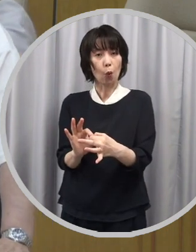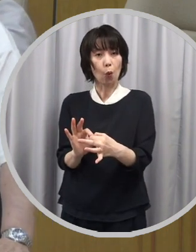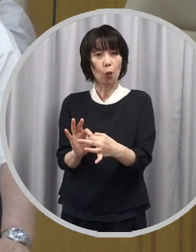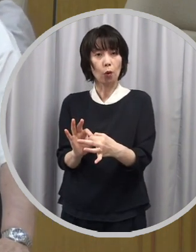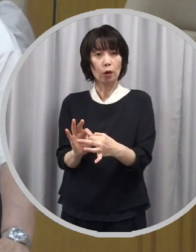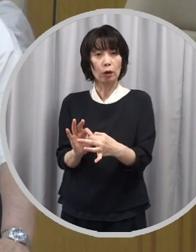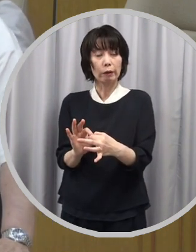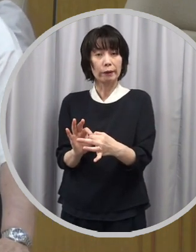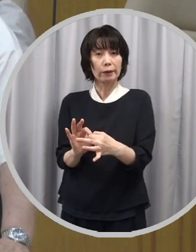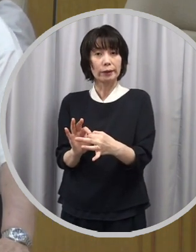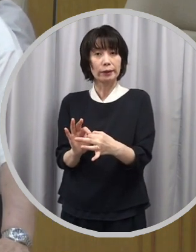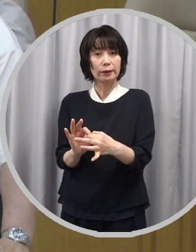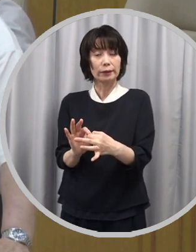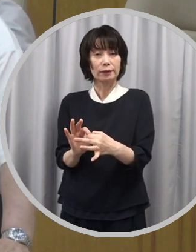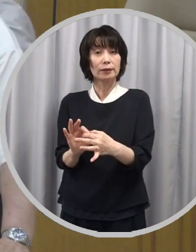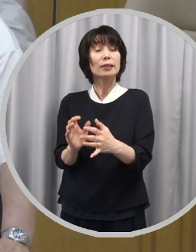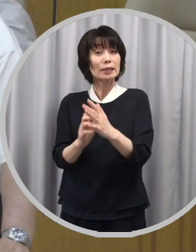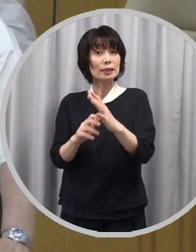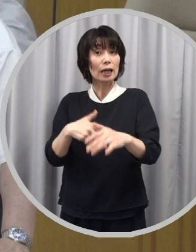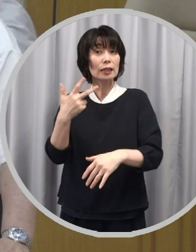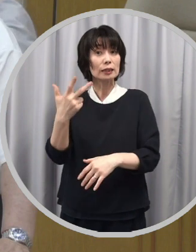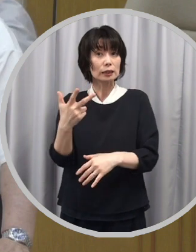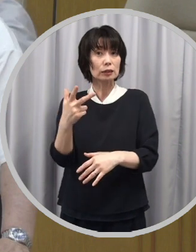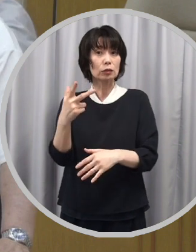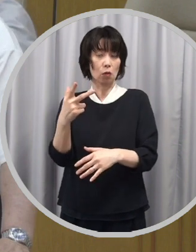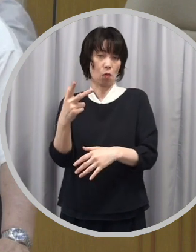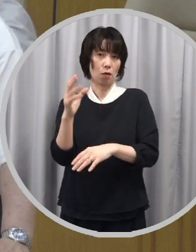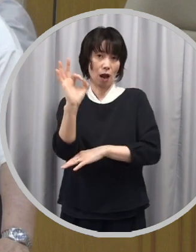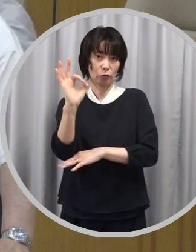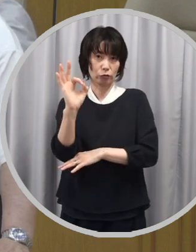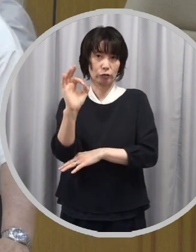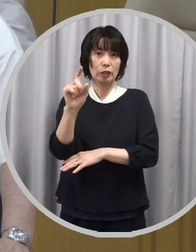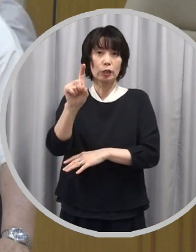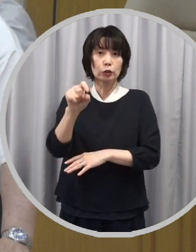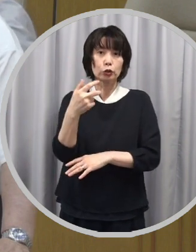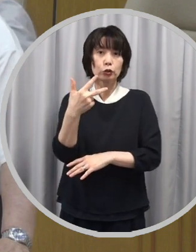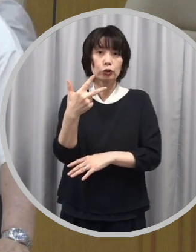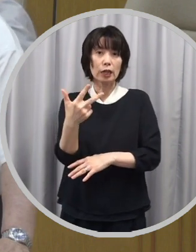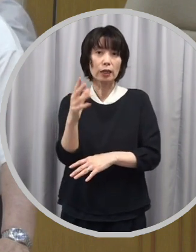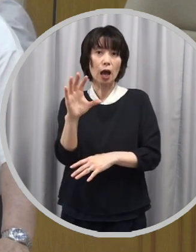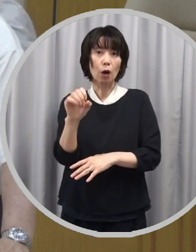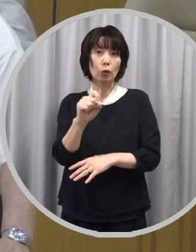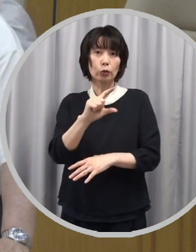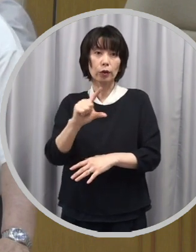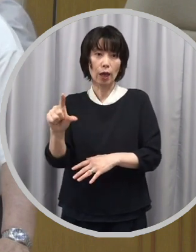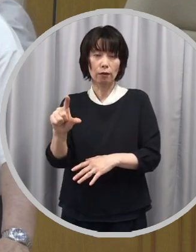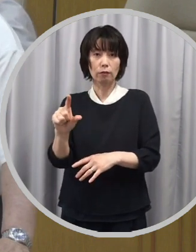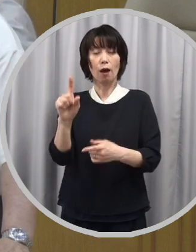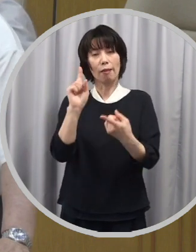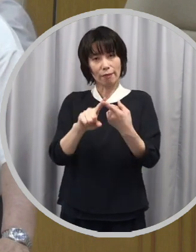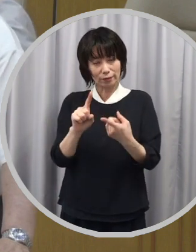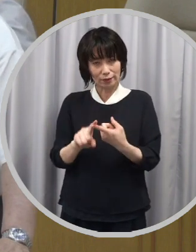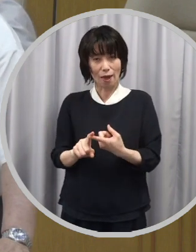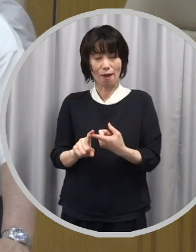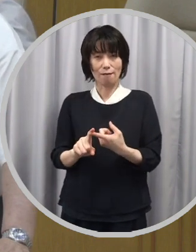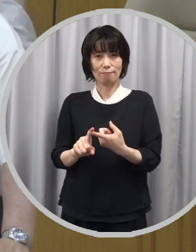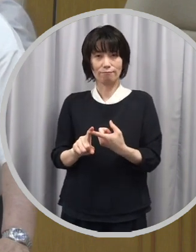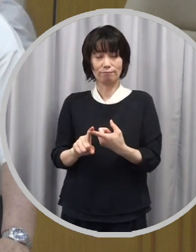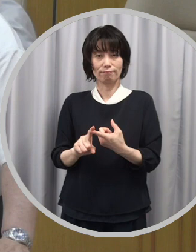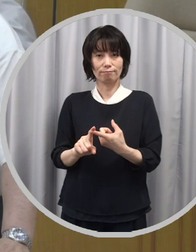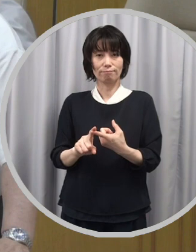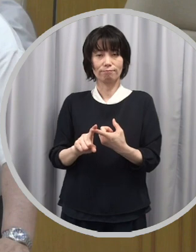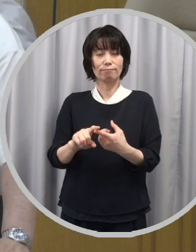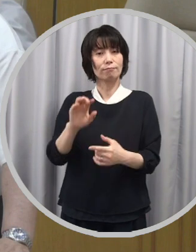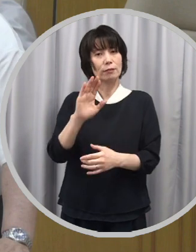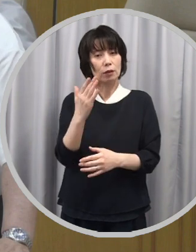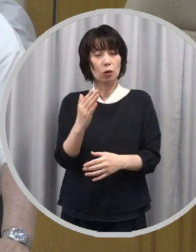その額は本市では約17億円が適正水準となりますが、3